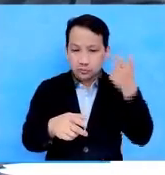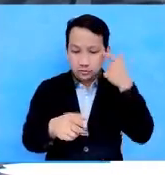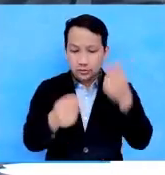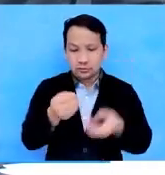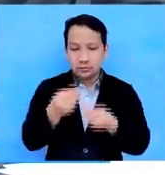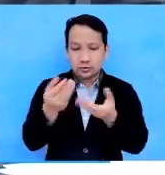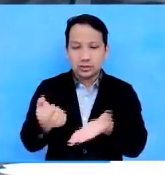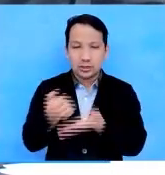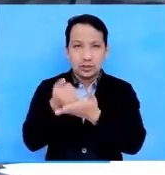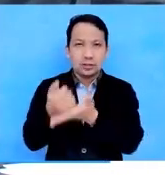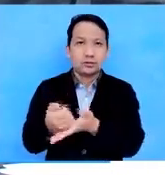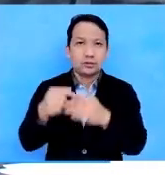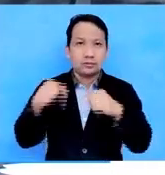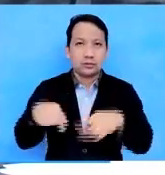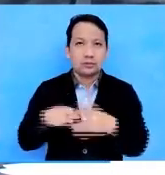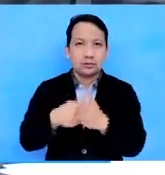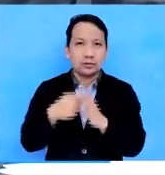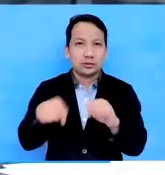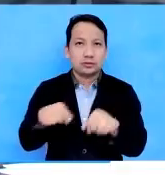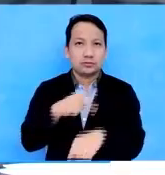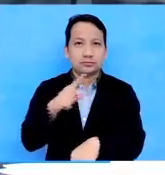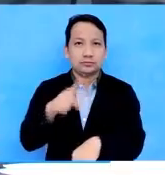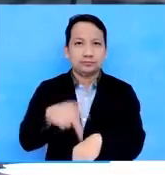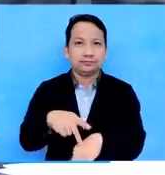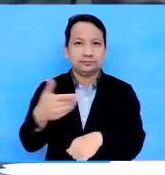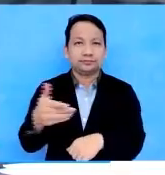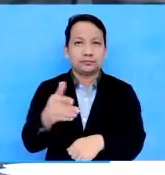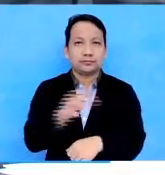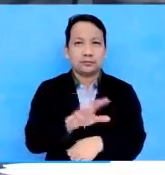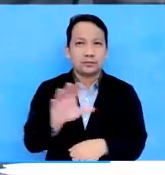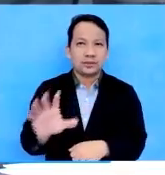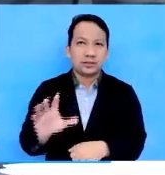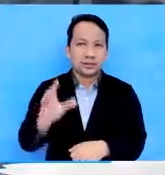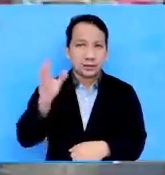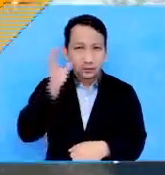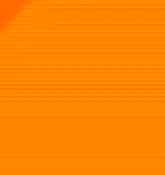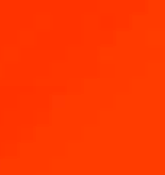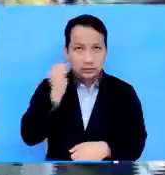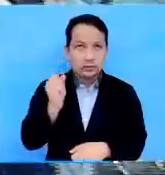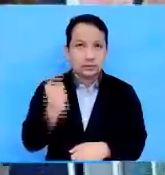muli rito sa Pilipinas. Nasa frontline ng balitang yan si Camille Samonte.